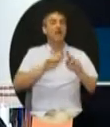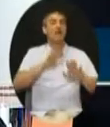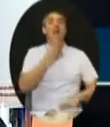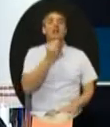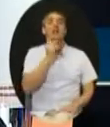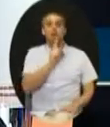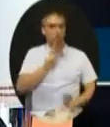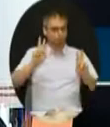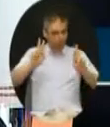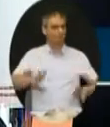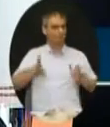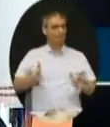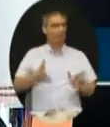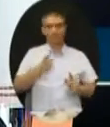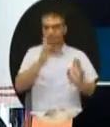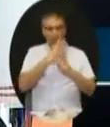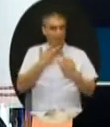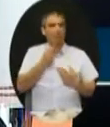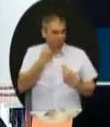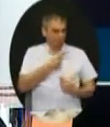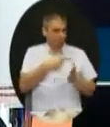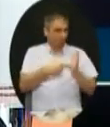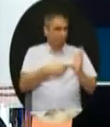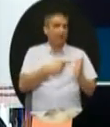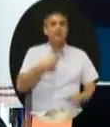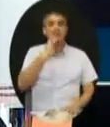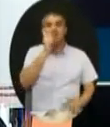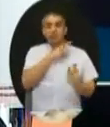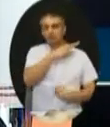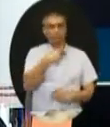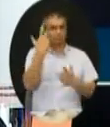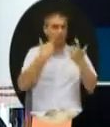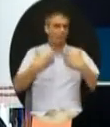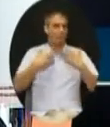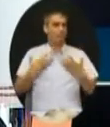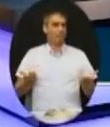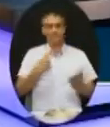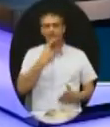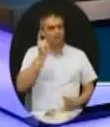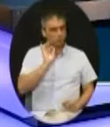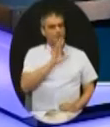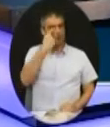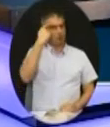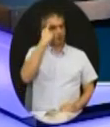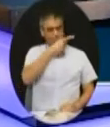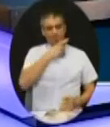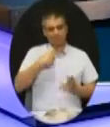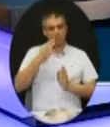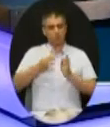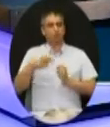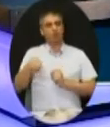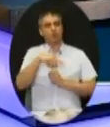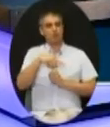אנטישמיות, בוטה, שלא מסתתרת, וטוב שלא מסתתרת, כי אני מעדיפה אנשים שהם ללא מסכות, שיגידו את מה שיש להם להגיד, ושאנחנו נשפוט